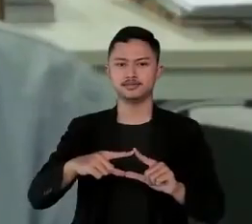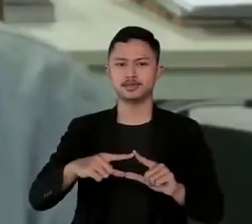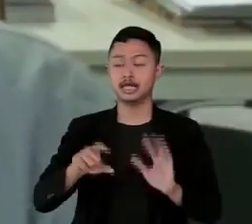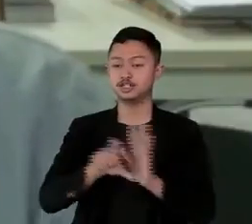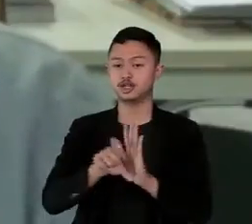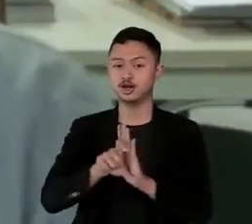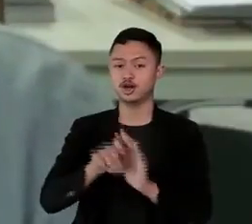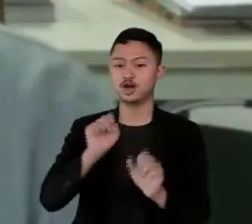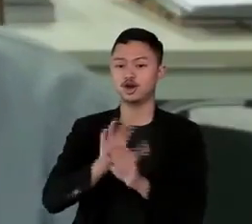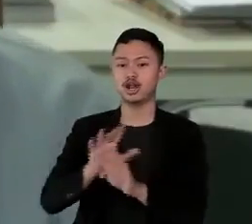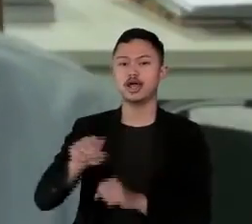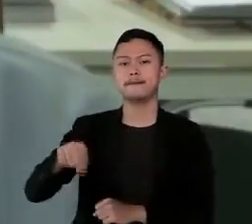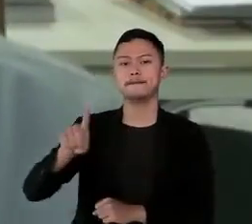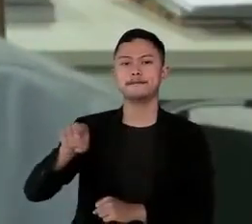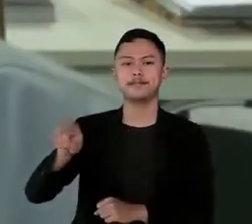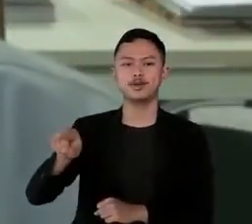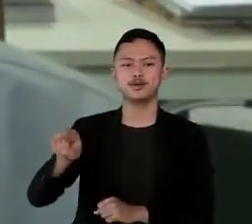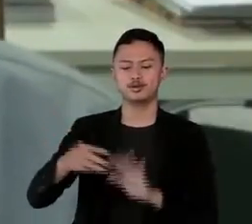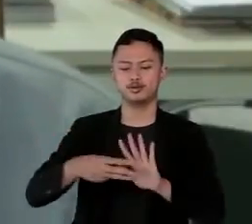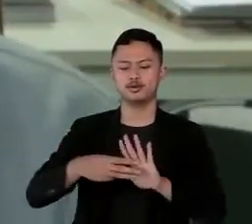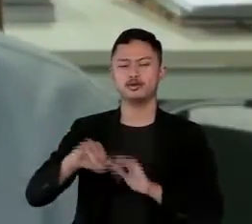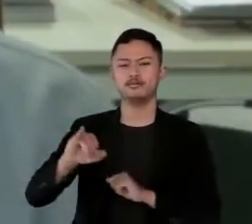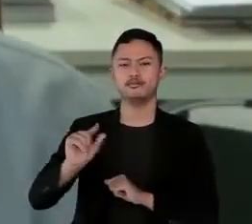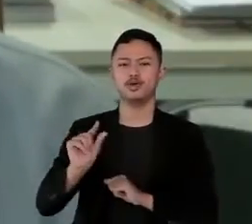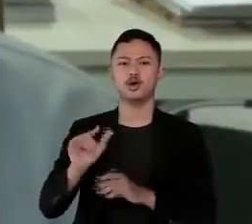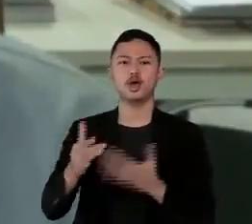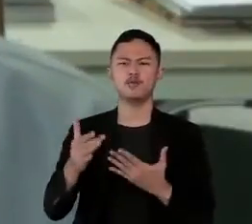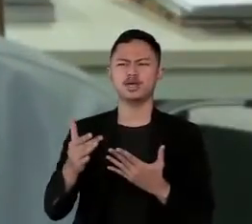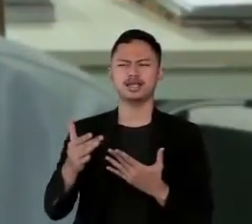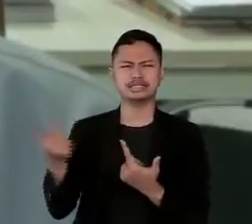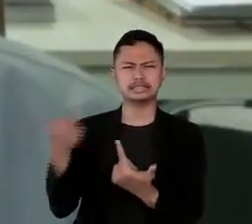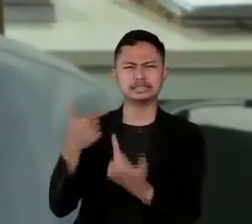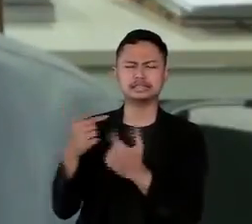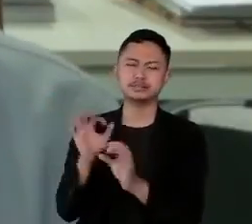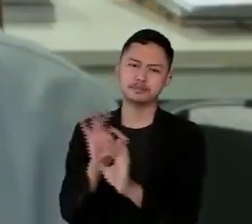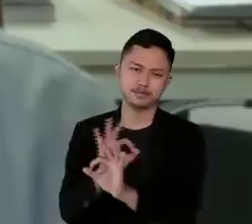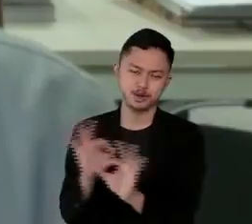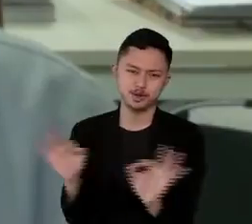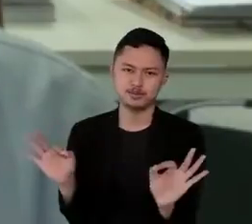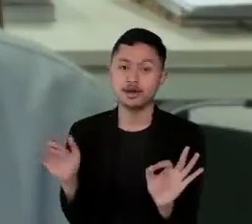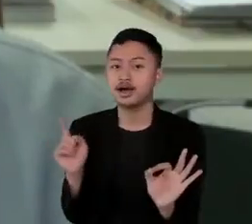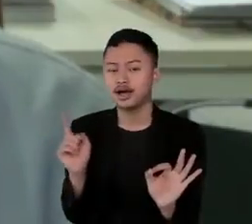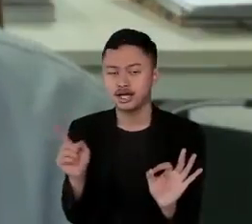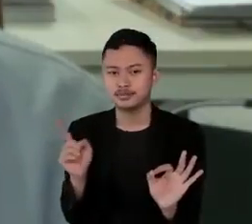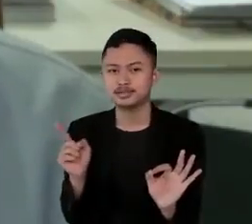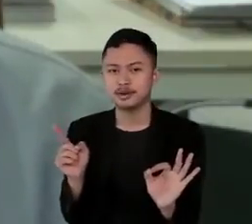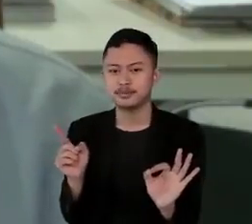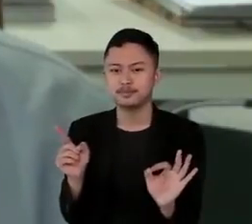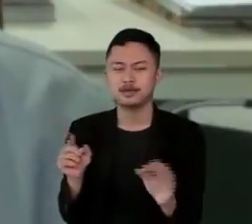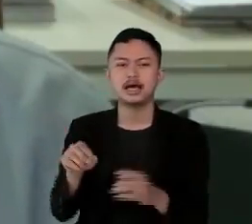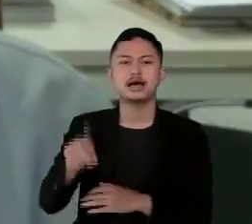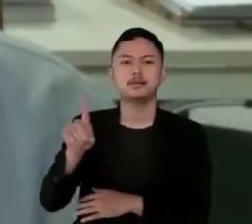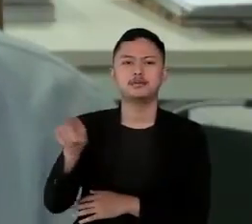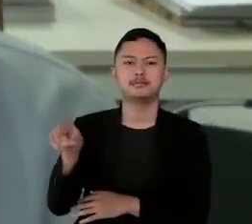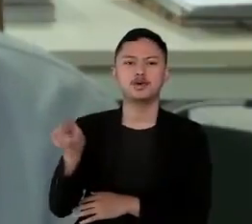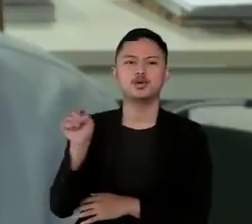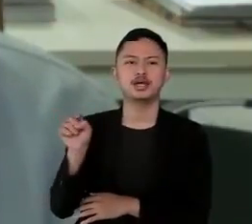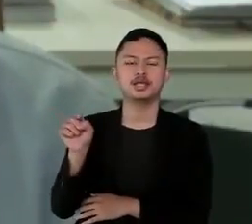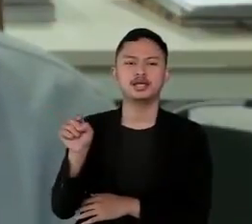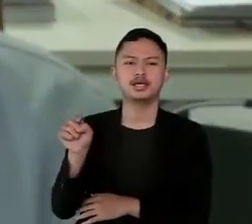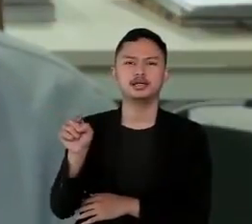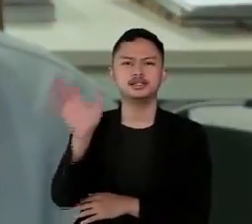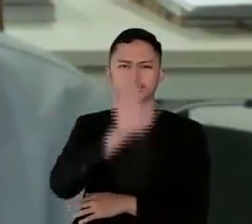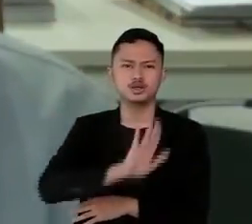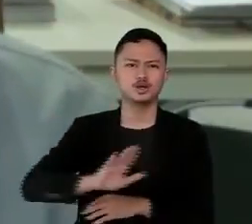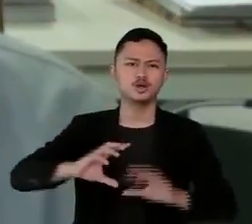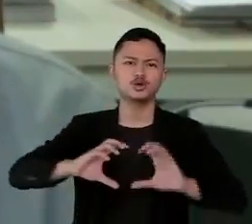newsek Barangkali saya tidak menganggap itu belum menjadi ancaman Nah setelah lagi Pemilu itu prosentase di